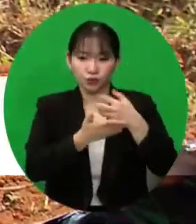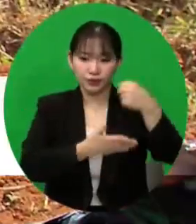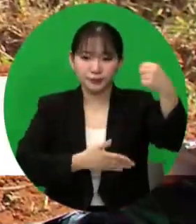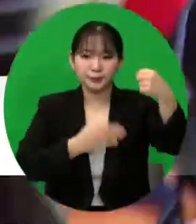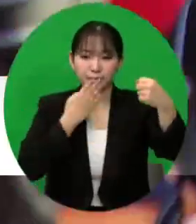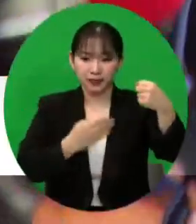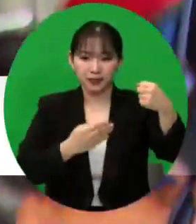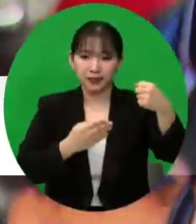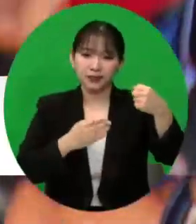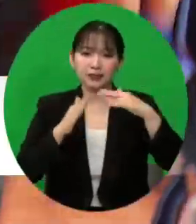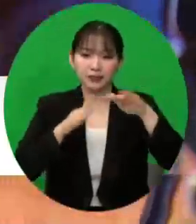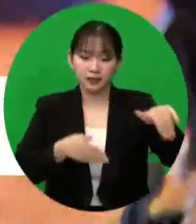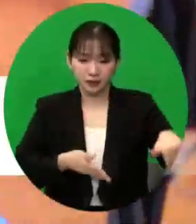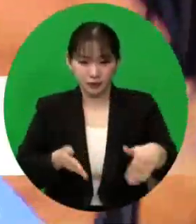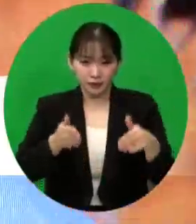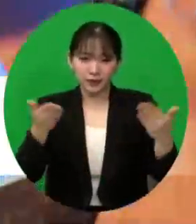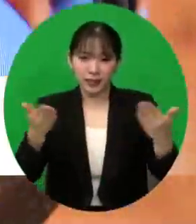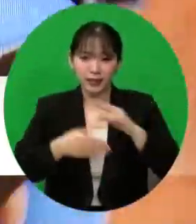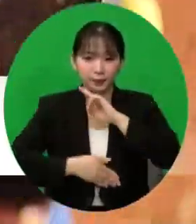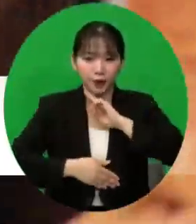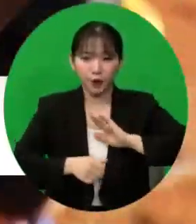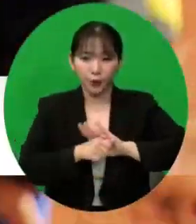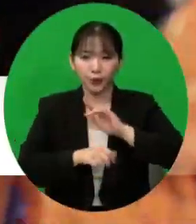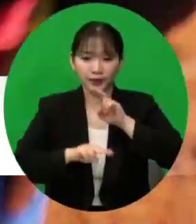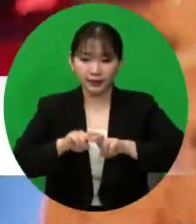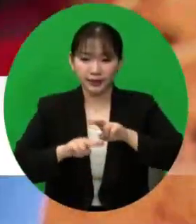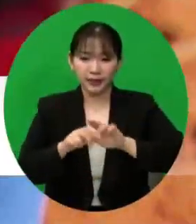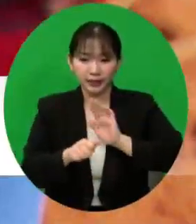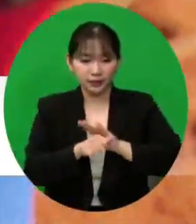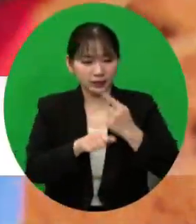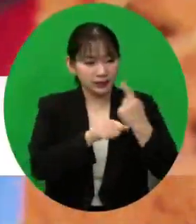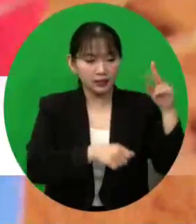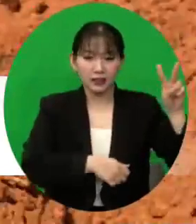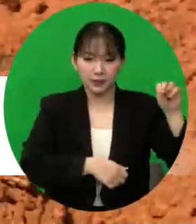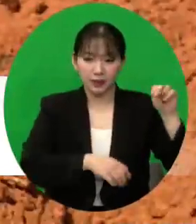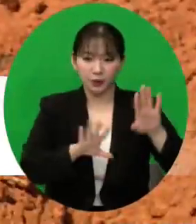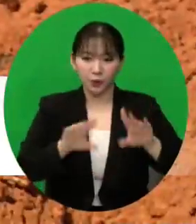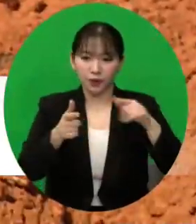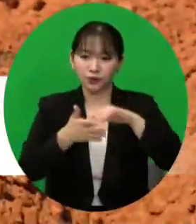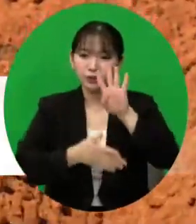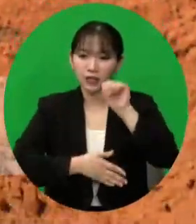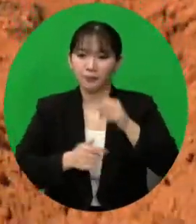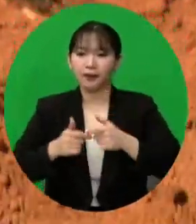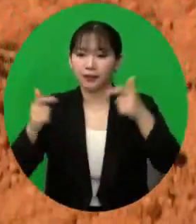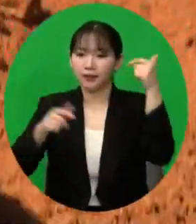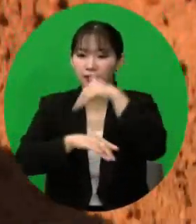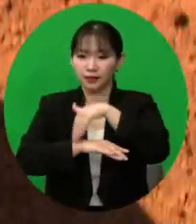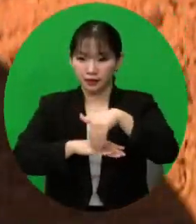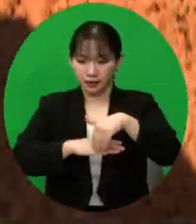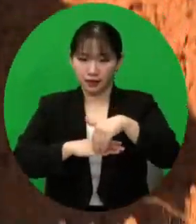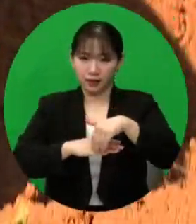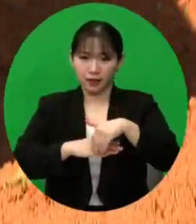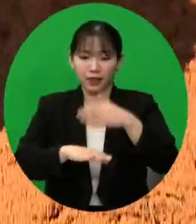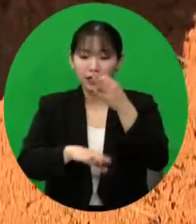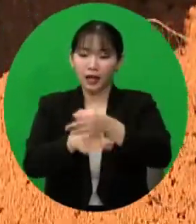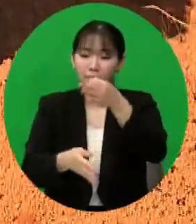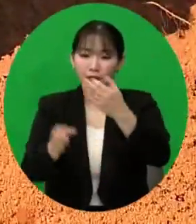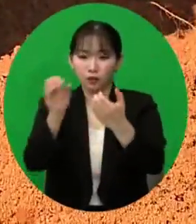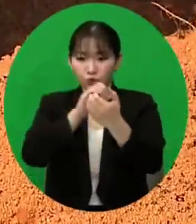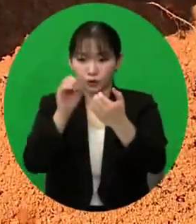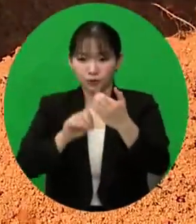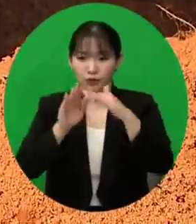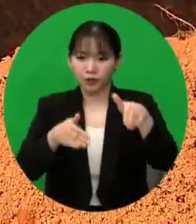있습니다 전라남도는 작업 편의 의자 지원을 지난해 2만 개에서 올해 4만 개로 확대할 계획이며 구입 비용에